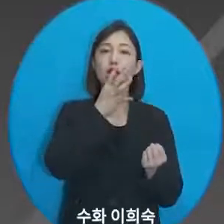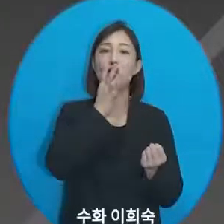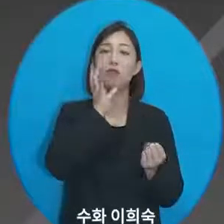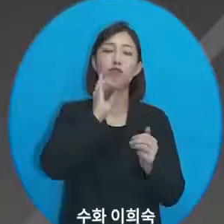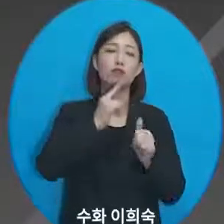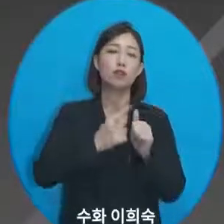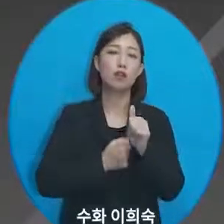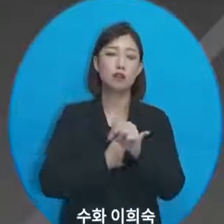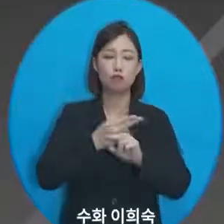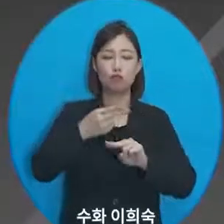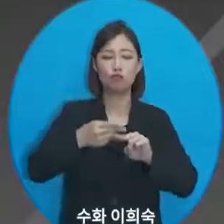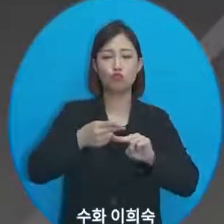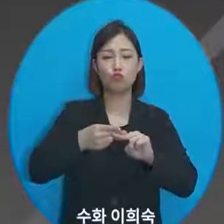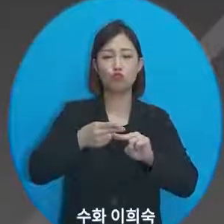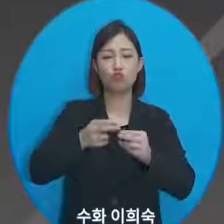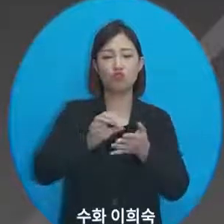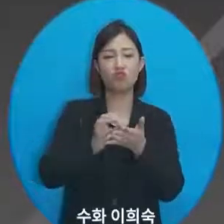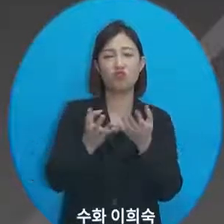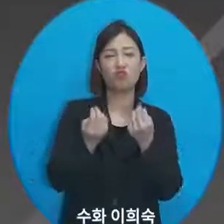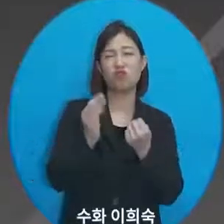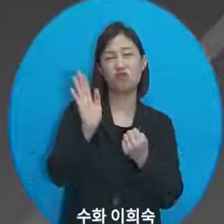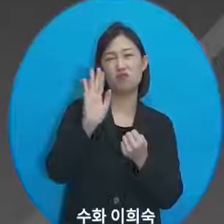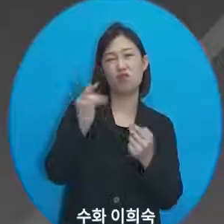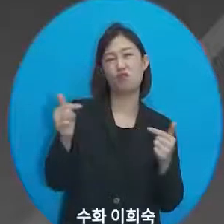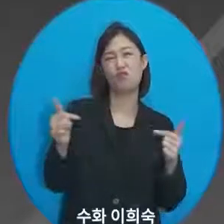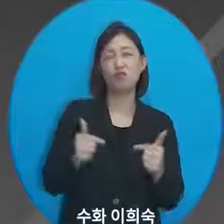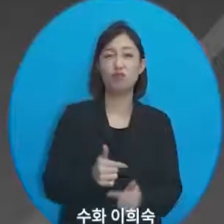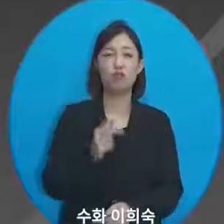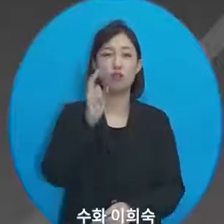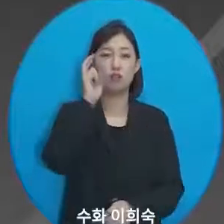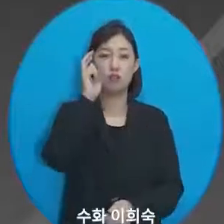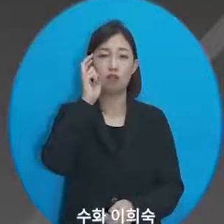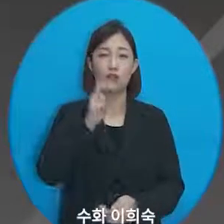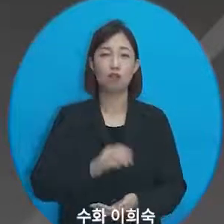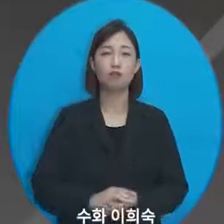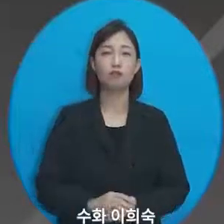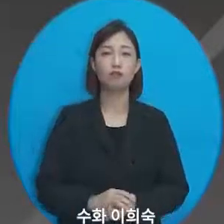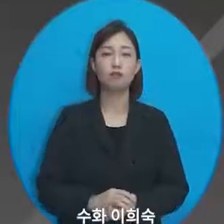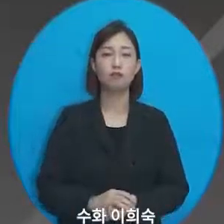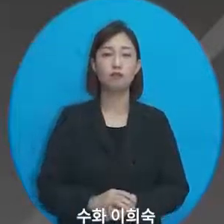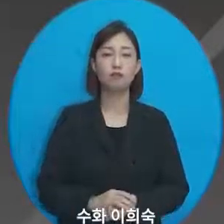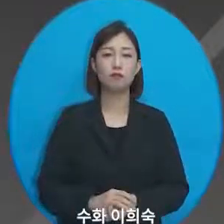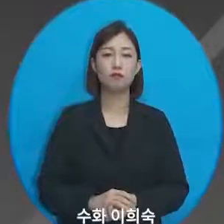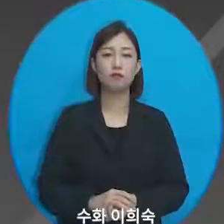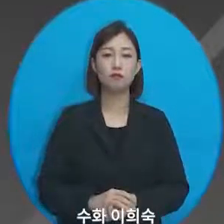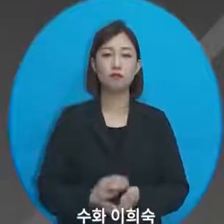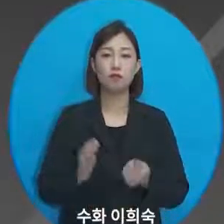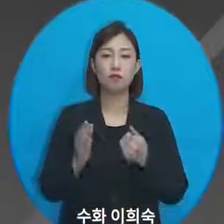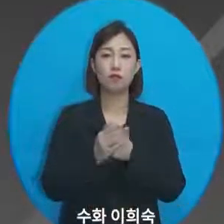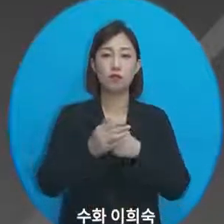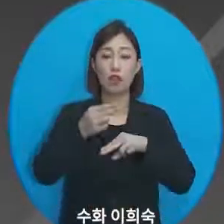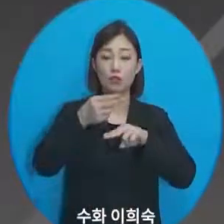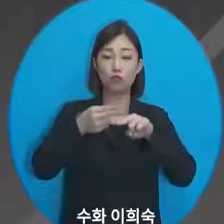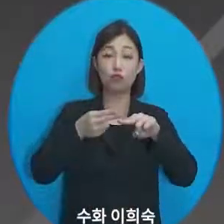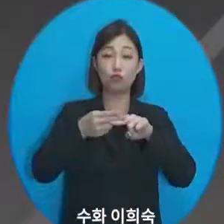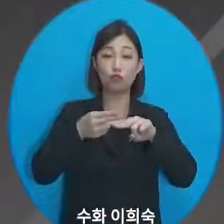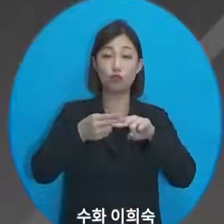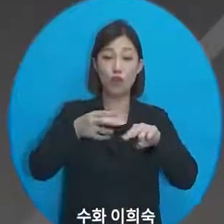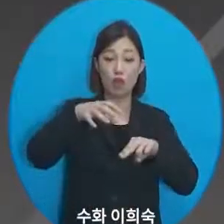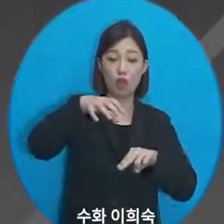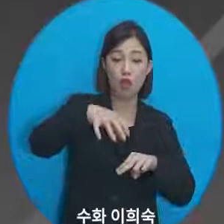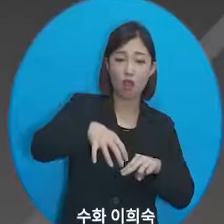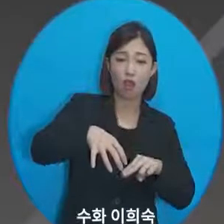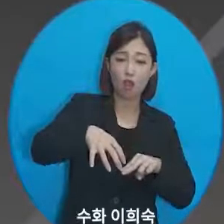그렇게 크게 요구되지는 않습니다. 이제 그러한 관점에서 주방 공간을 고정적으로 사용할